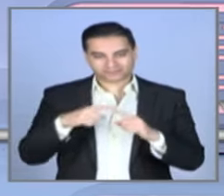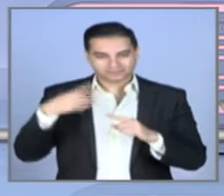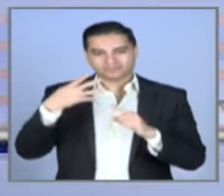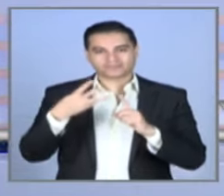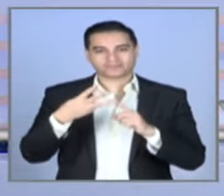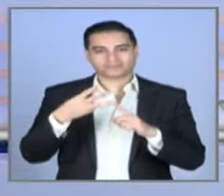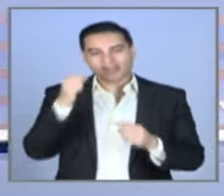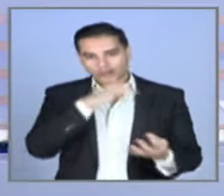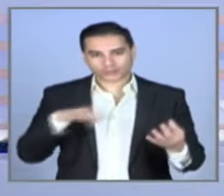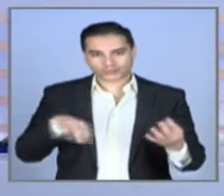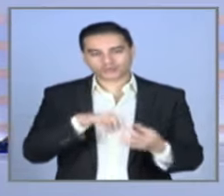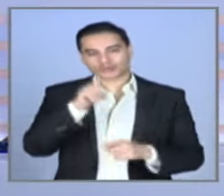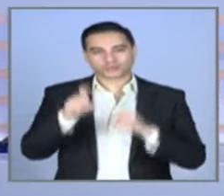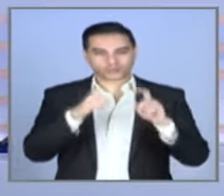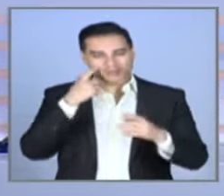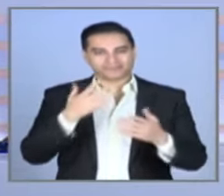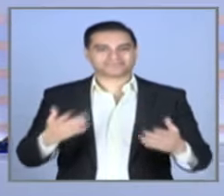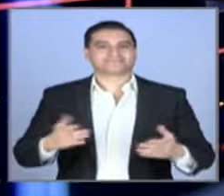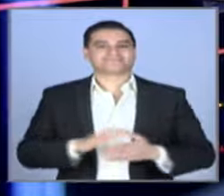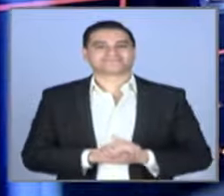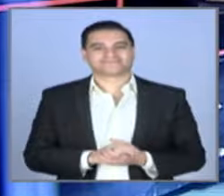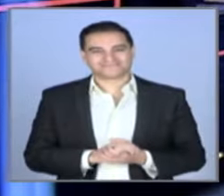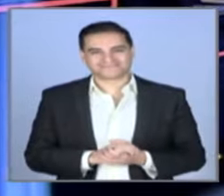السؤال اللي جاي اغاني موسيقى والسؤال